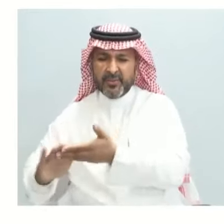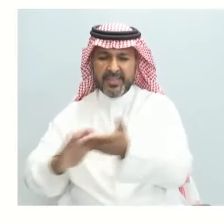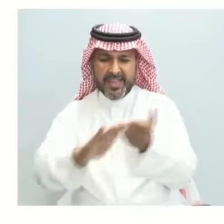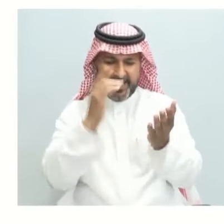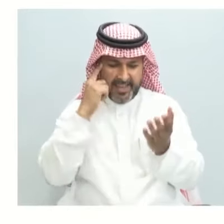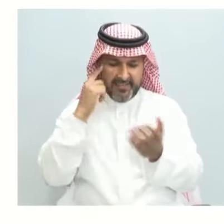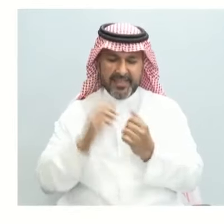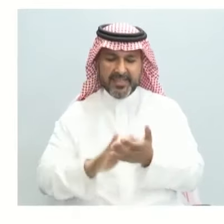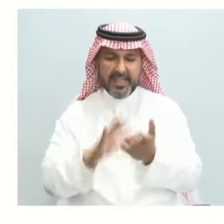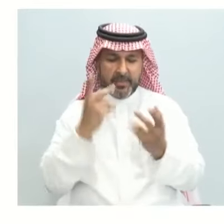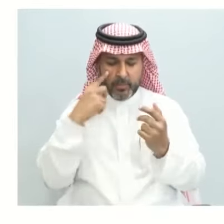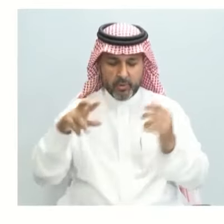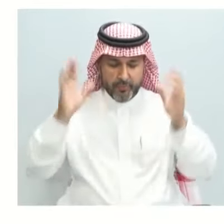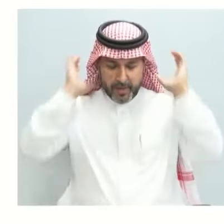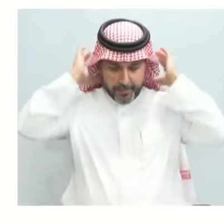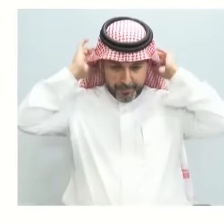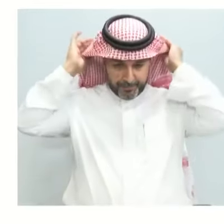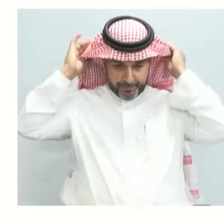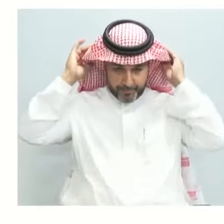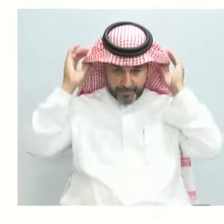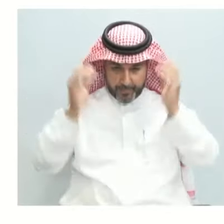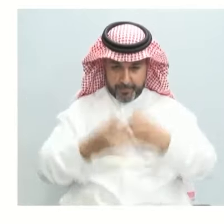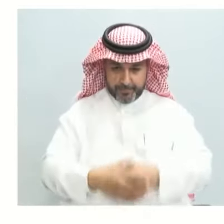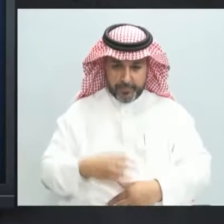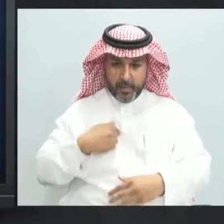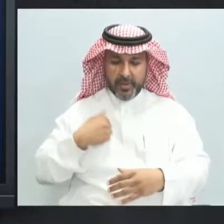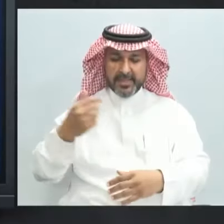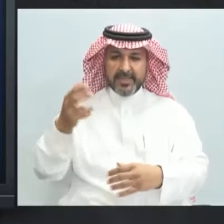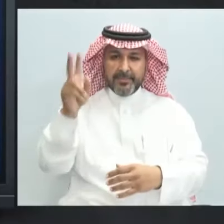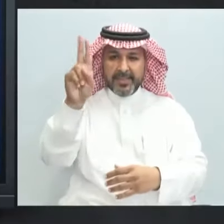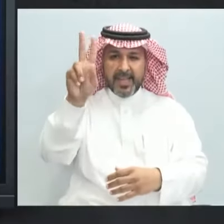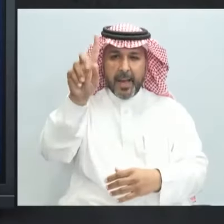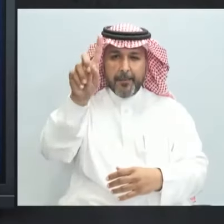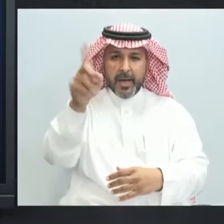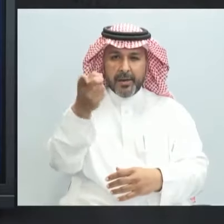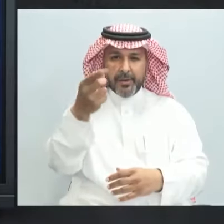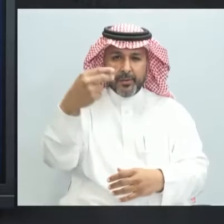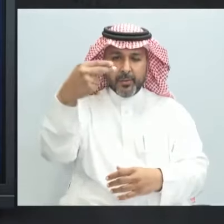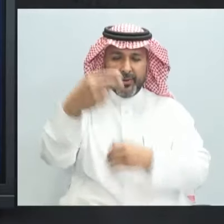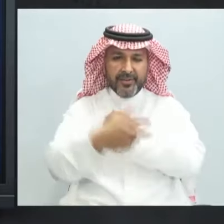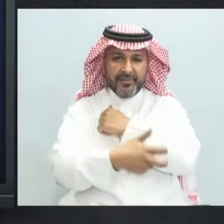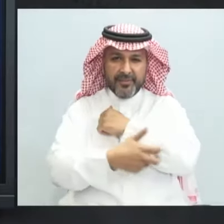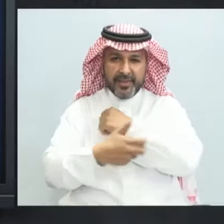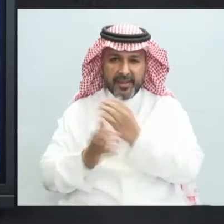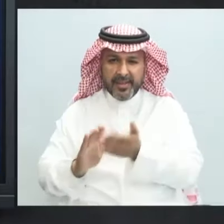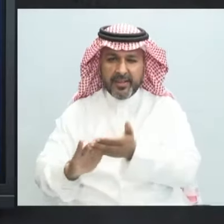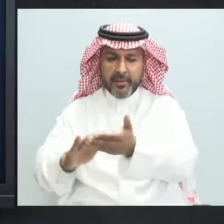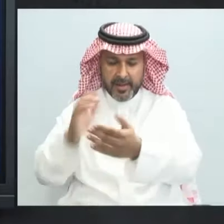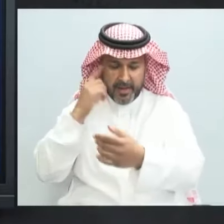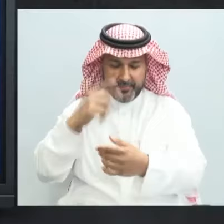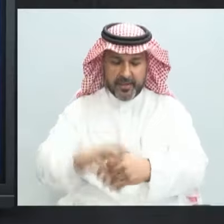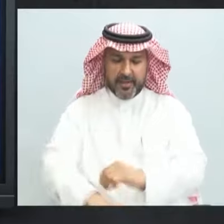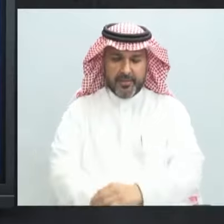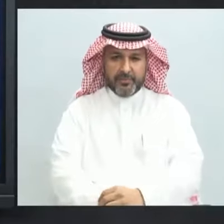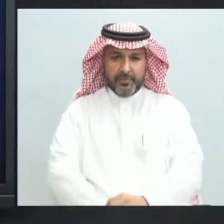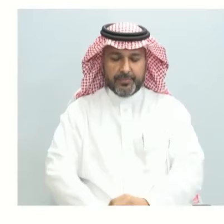اذا الان كخطوات الحلقه المساله فهمنا المساله نريد ان نخطط ما هي الطريقه الممكنه